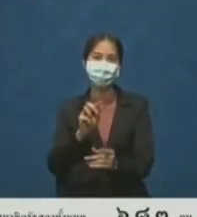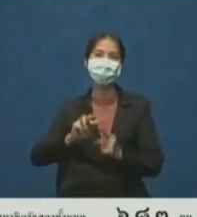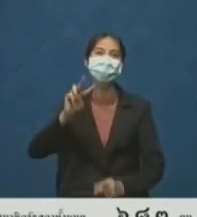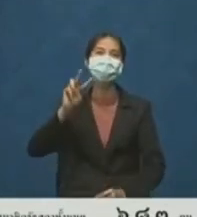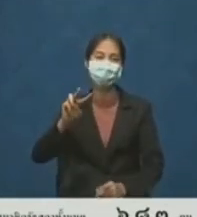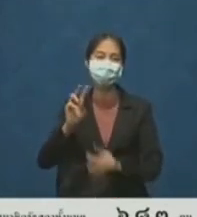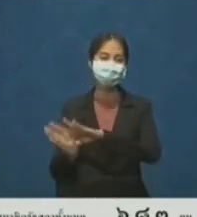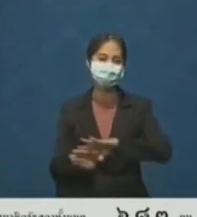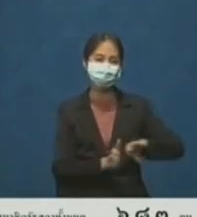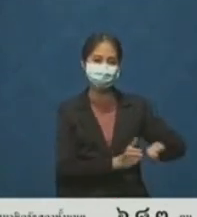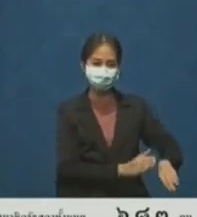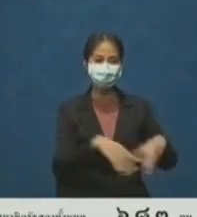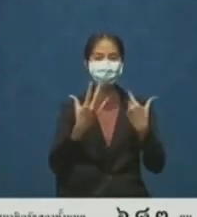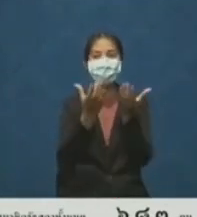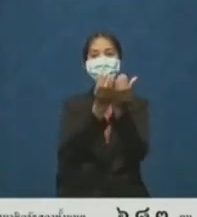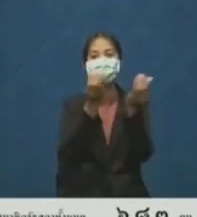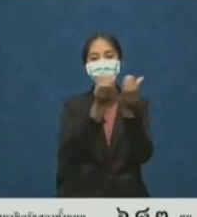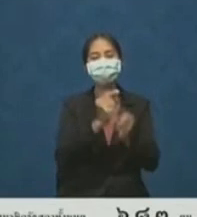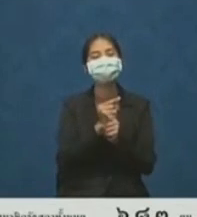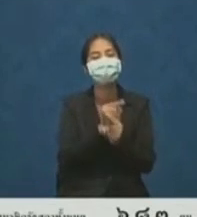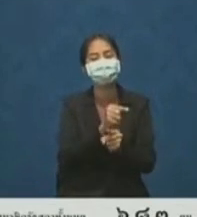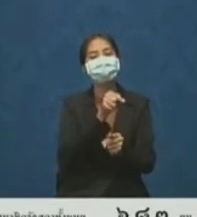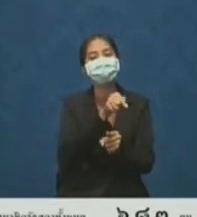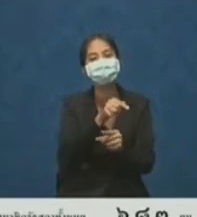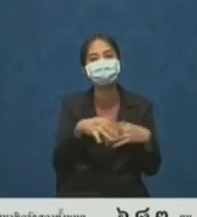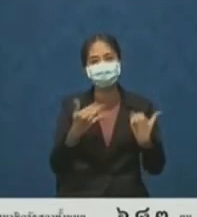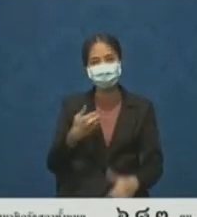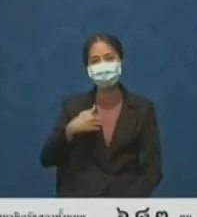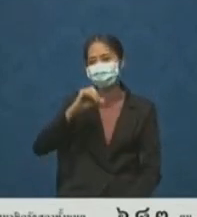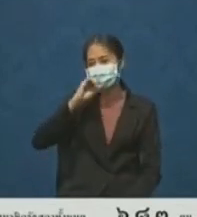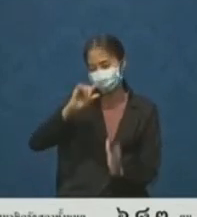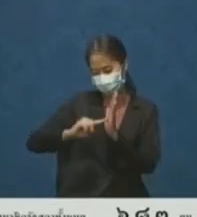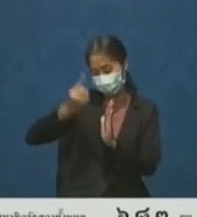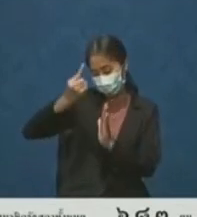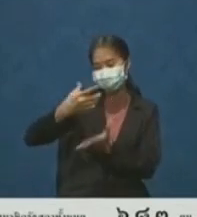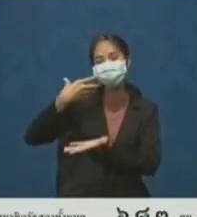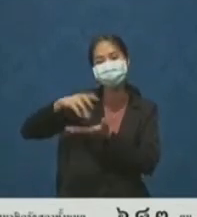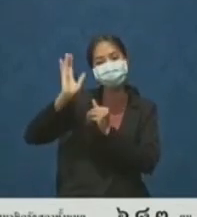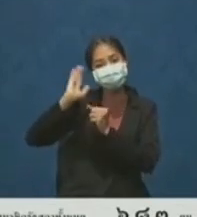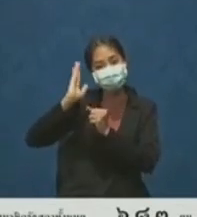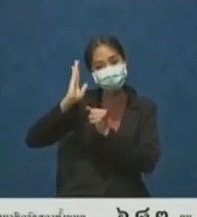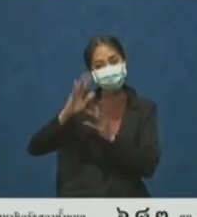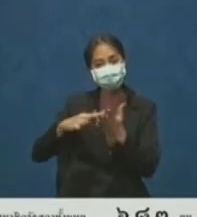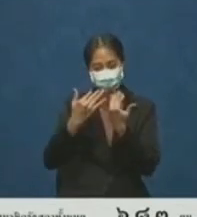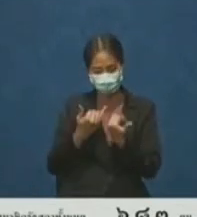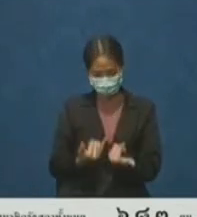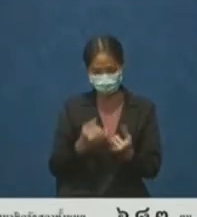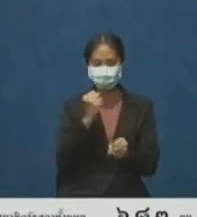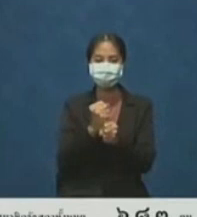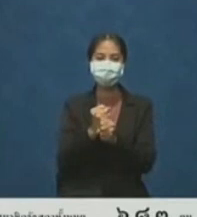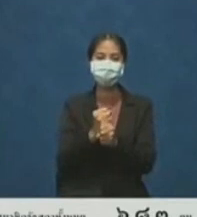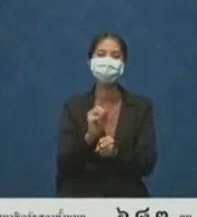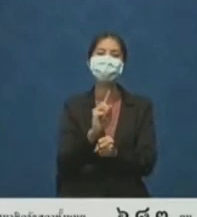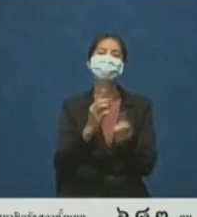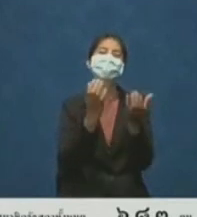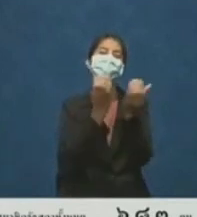เอียดนะครับอันที่สองเนี่ยเราใช้กรอบรัฐธรรมนูญท่านทั้งหลายผมได้เรียนท่านตั้งแต่ตอนต้นว่าเราย